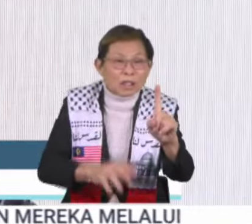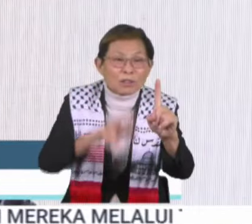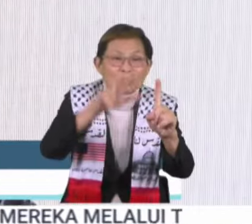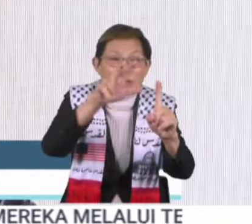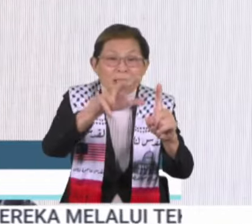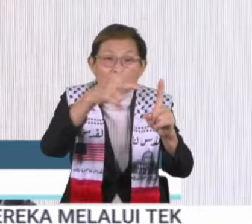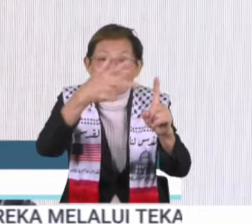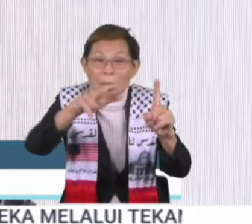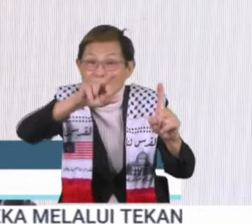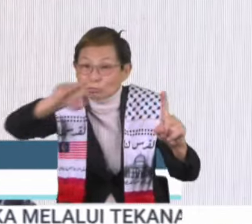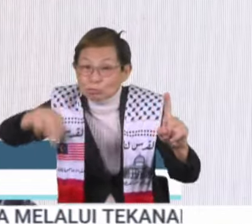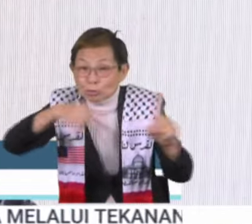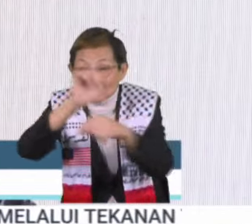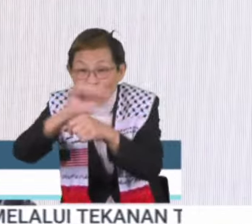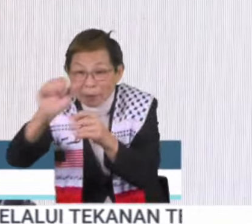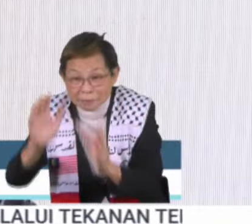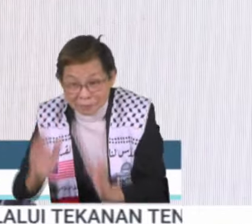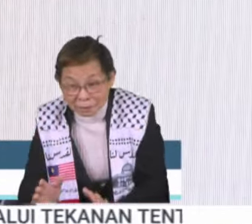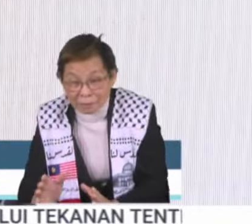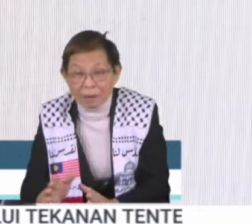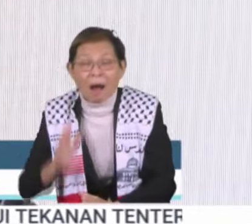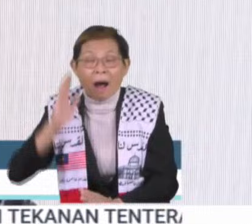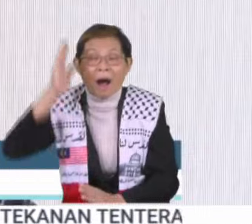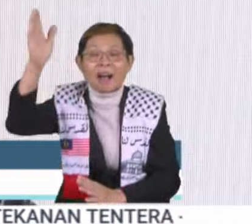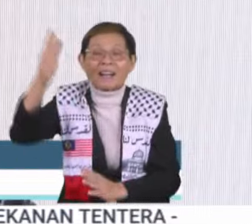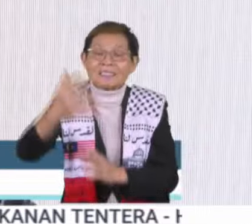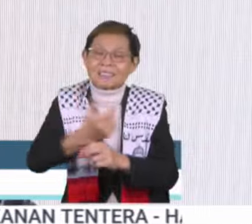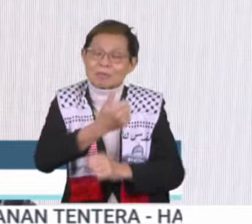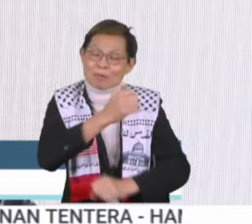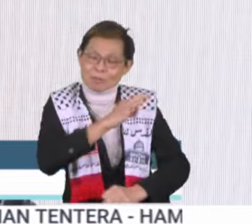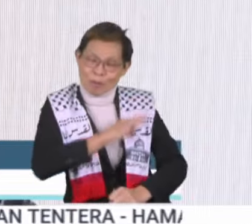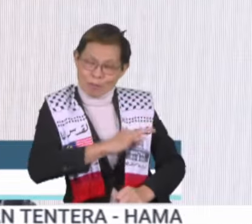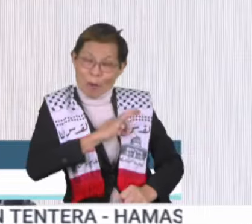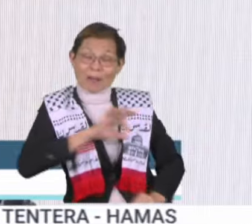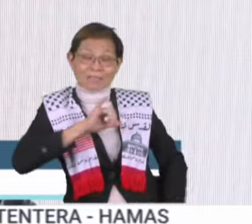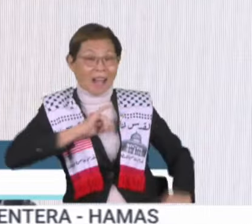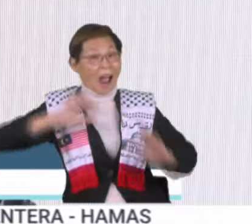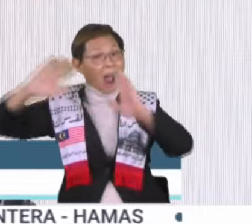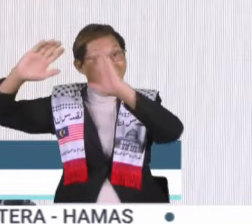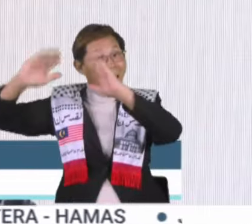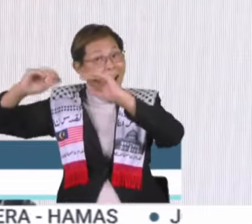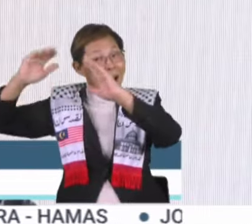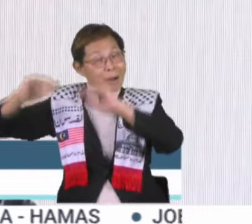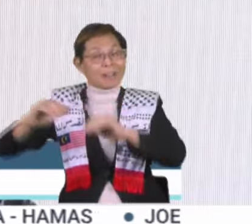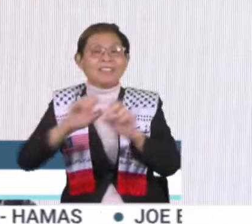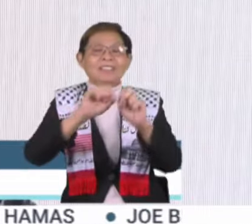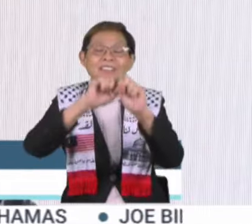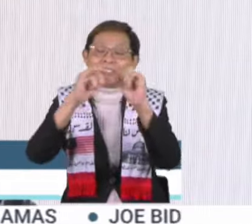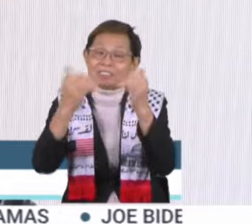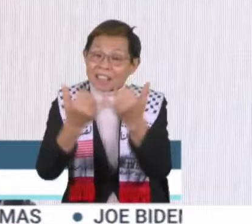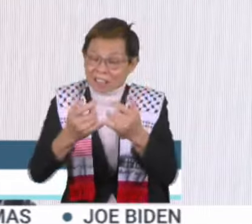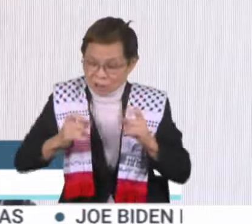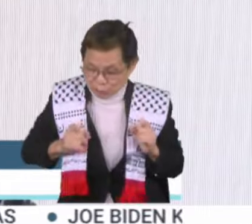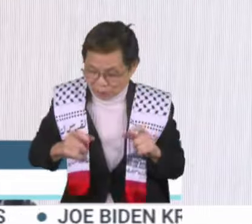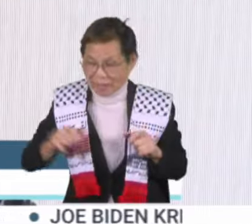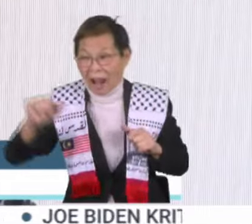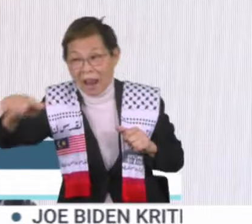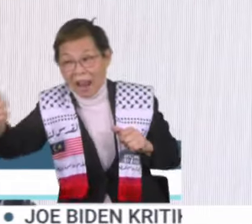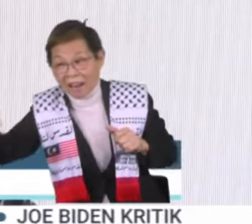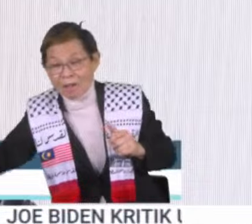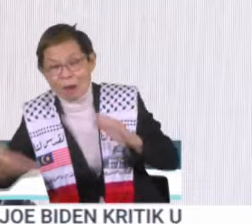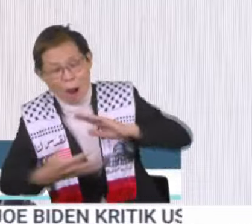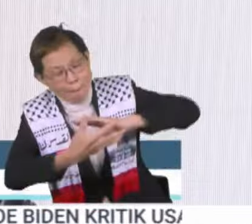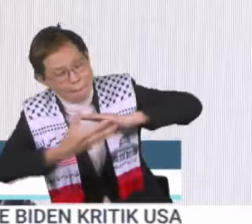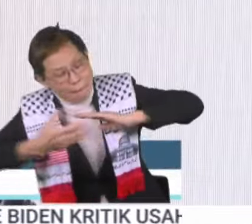113,000 kaki tangan yang akan mendapat habuan. Dan saya harap syarikat-syarikat swasta lainnya